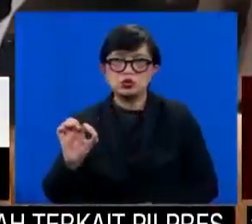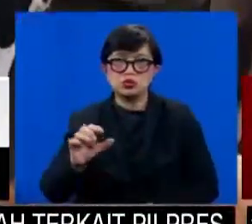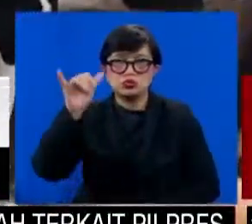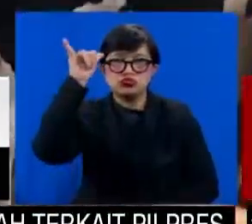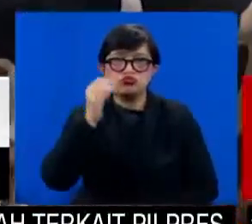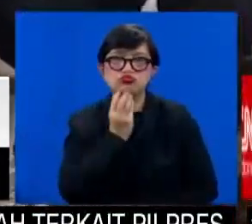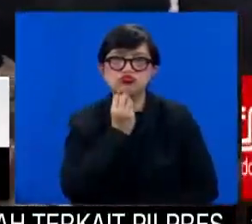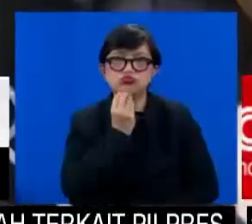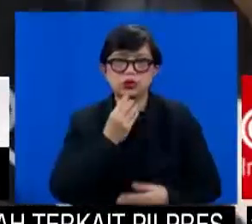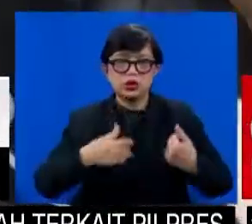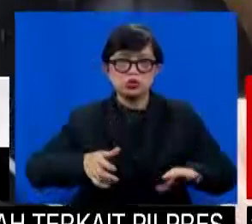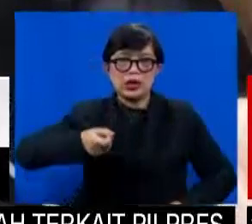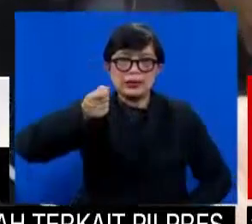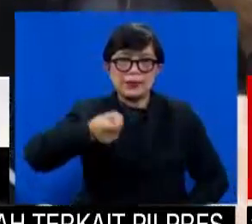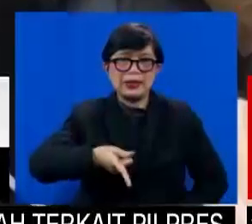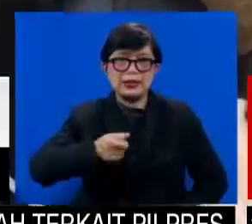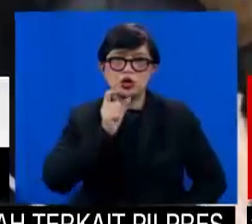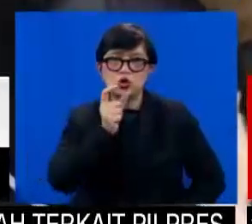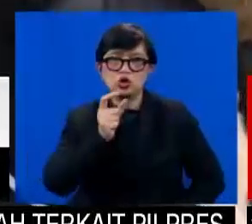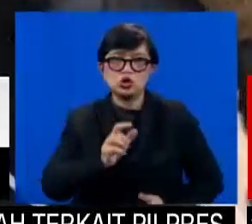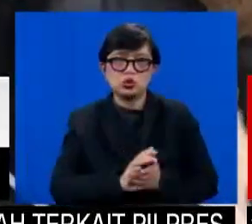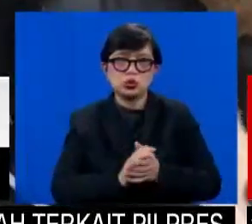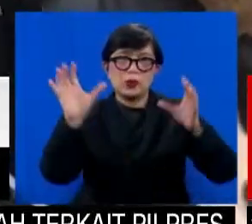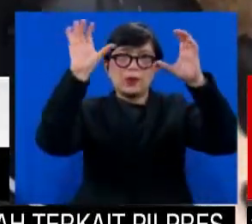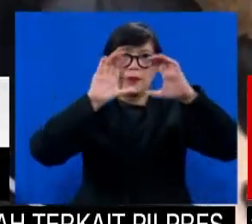sini sudah dibeli loh untuk jadi hewan kurban.